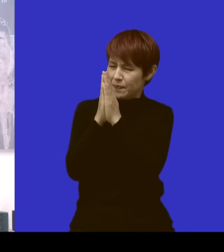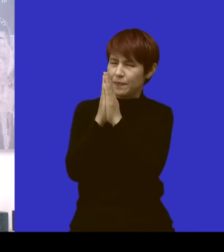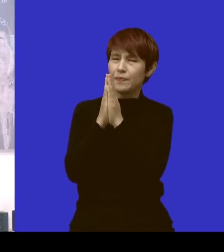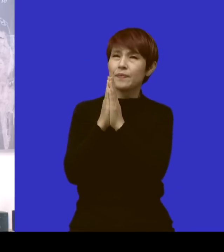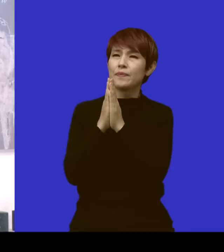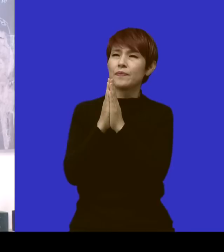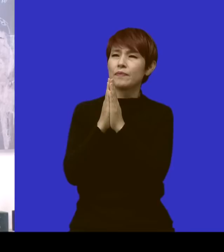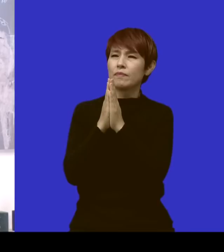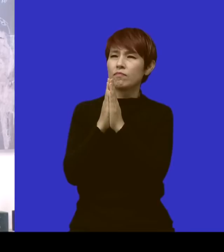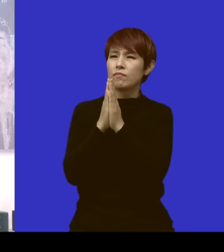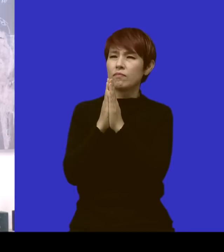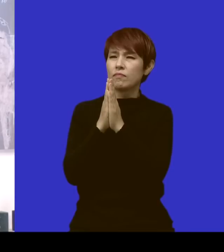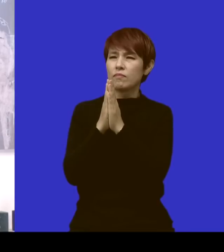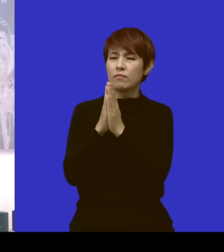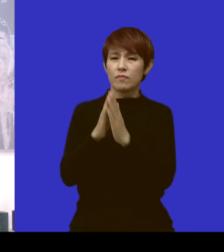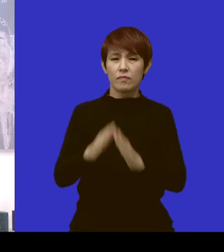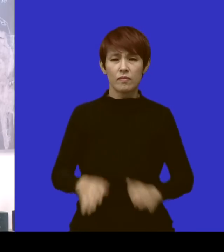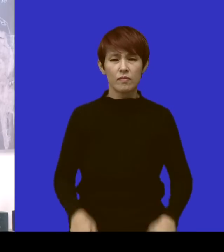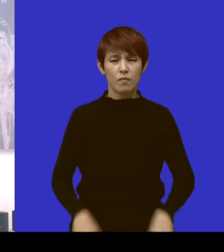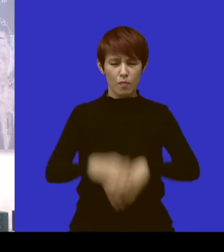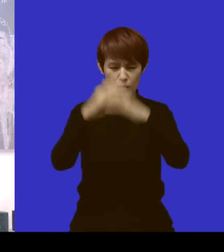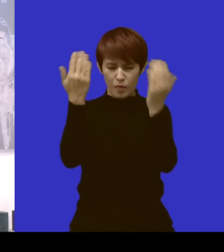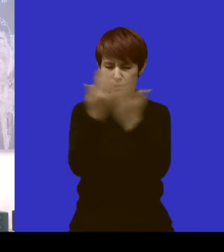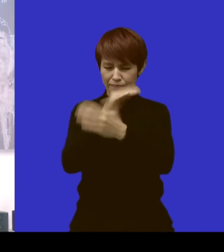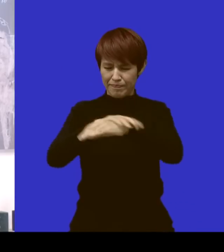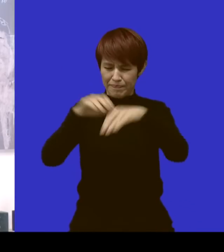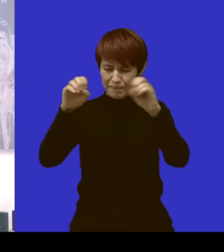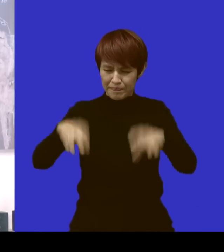그냥 공든탑이 무너지는 것 같았어요.